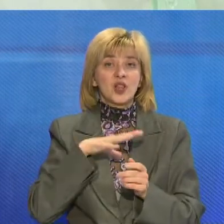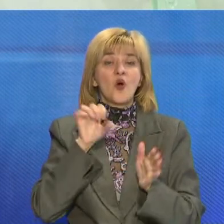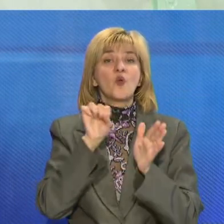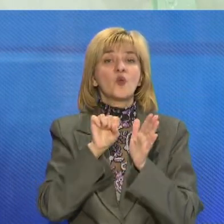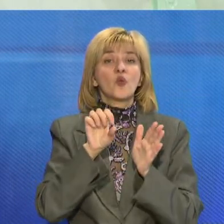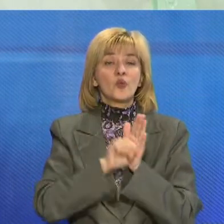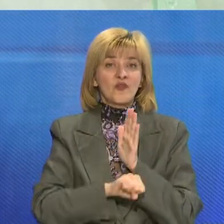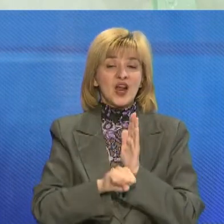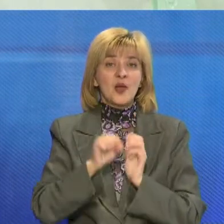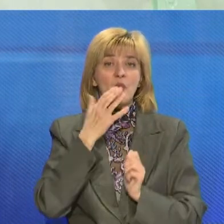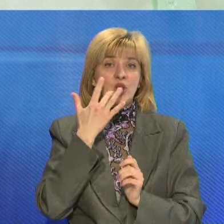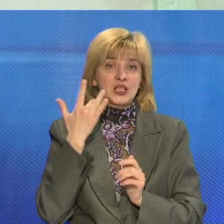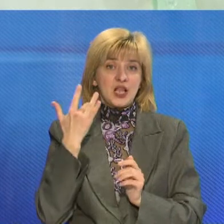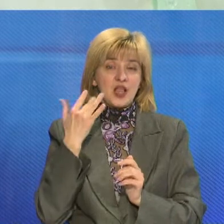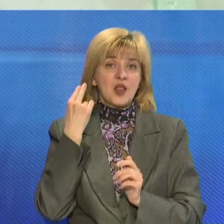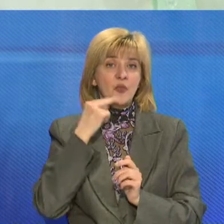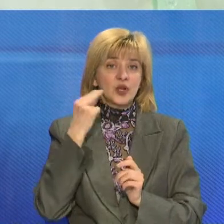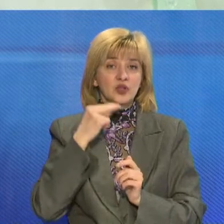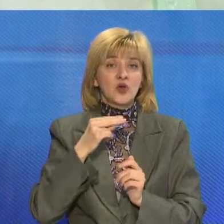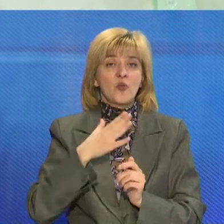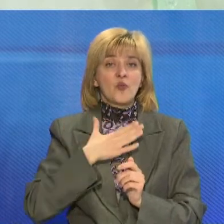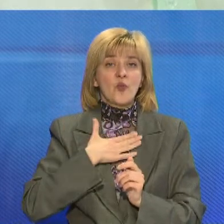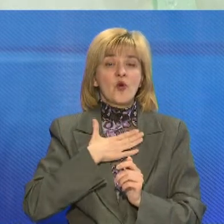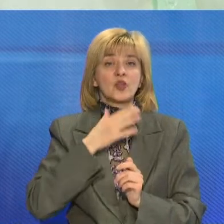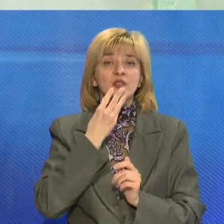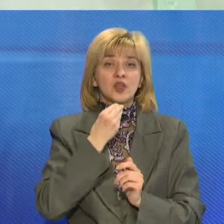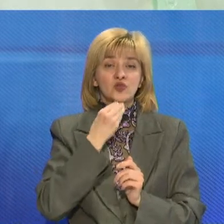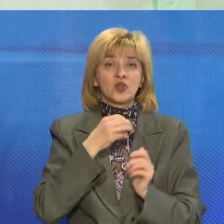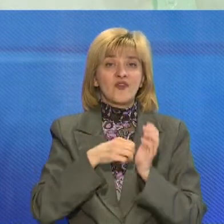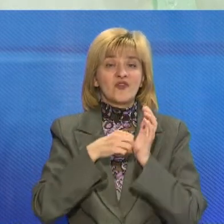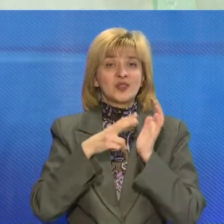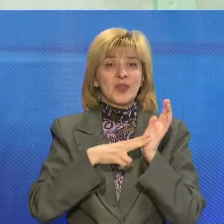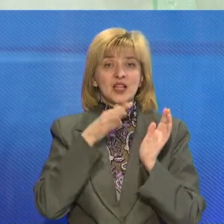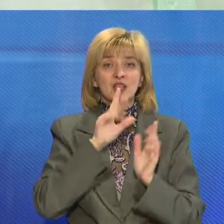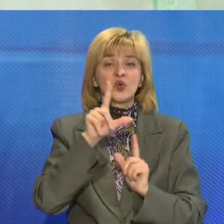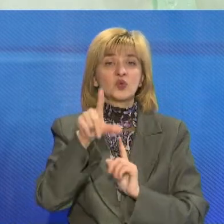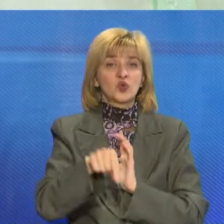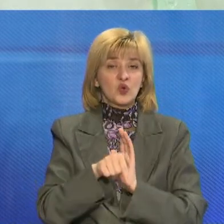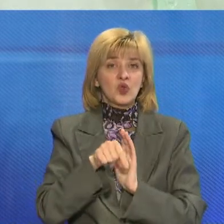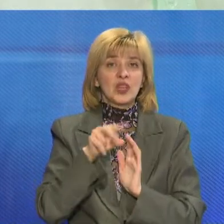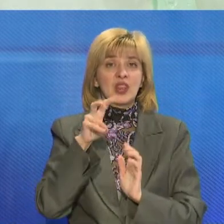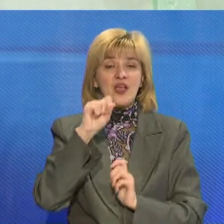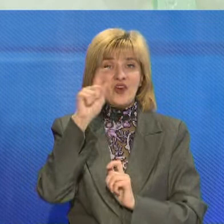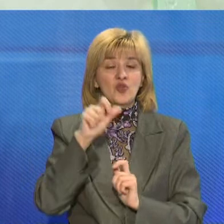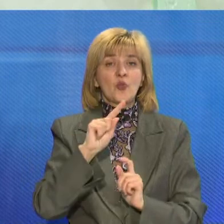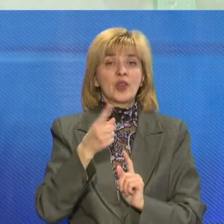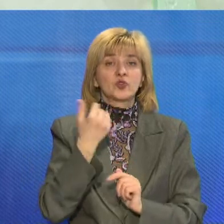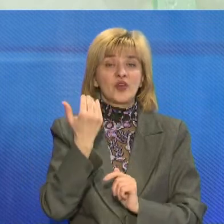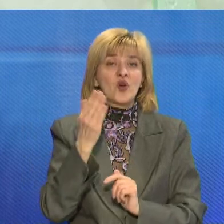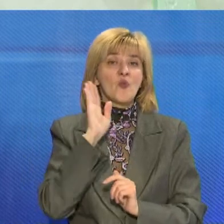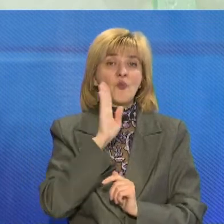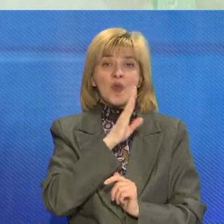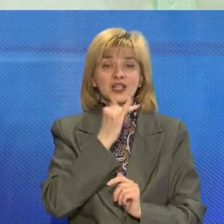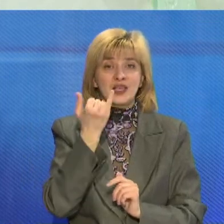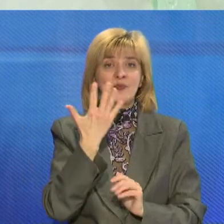покойный, к сожалению, ветеран-инвалид войны, он в 17 лет ушел на войну, потому что его мать и 5 деток,